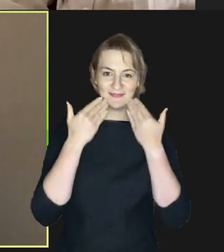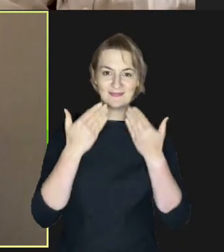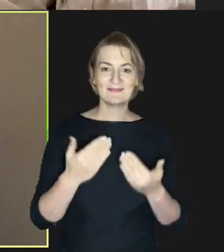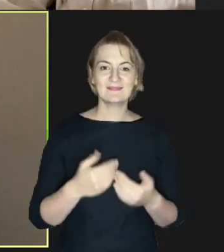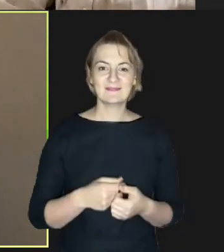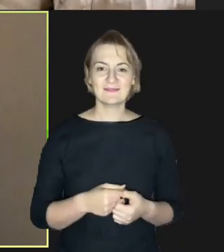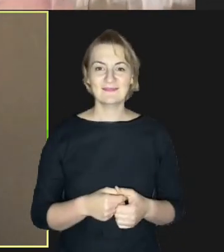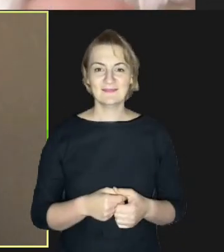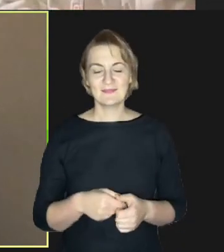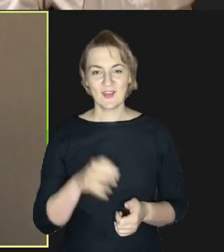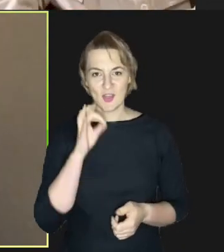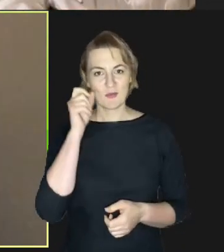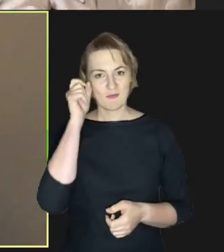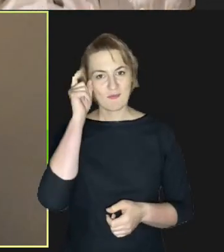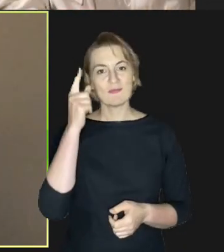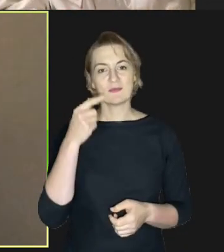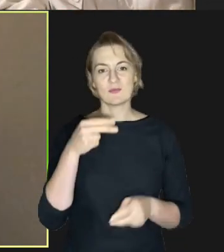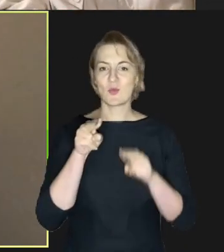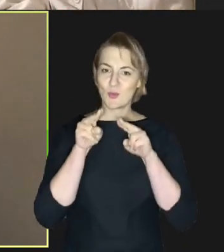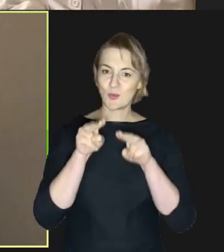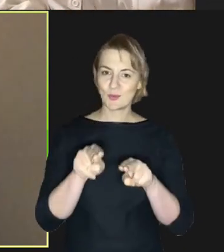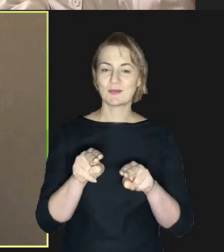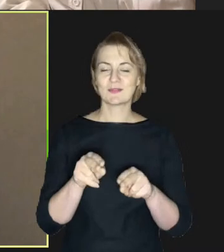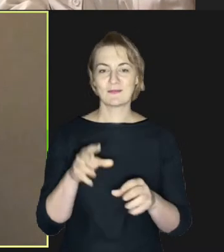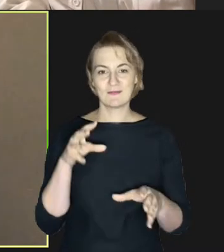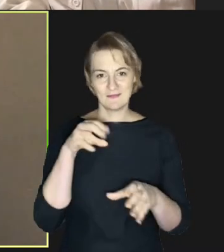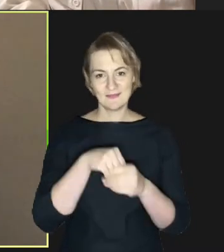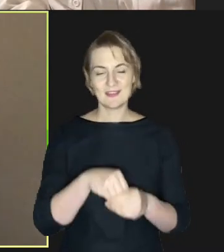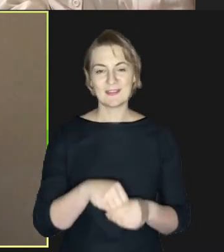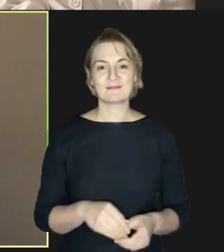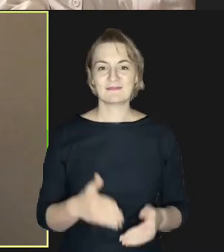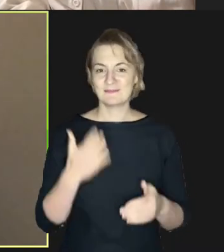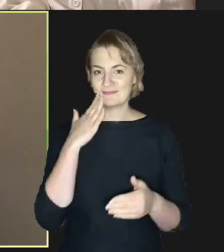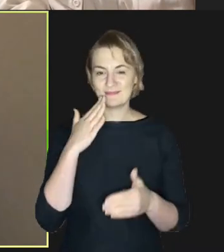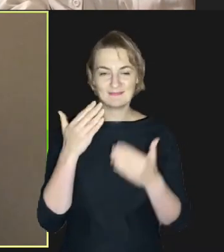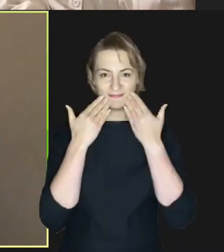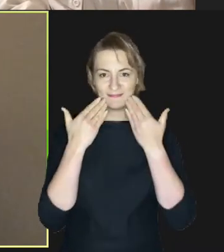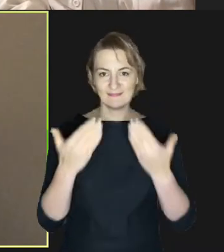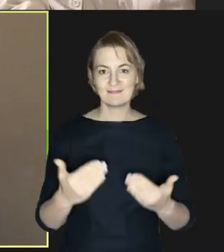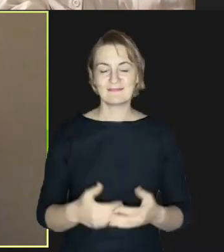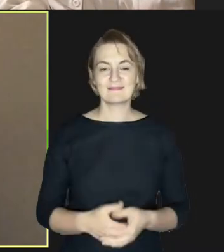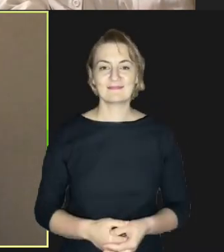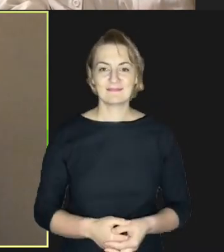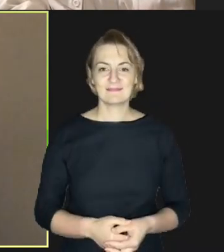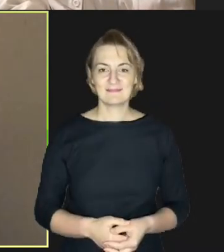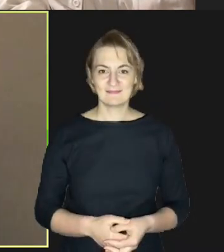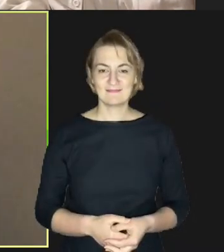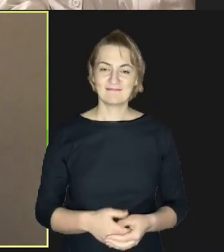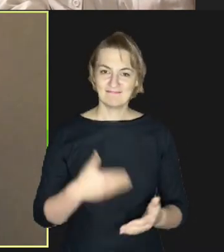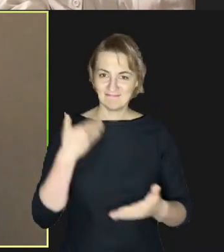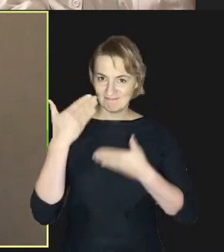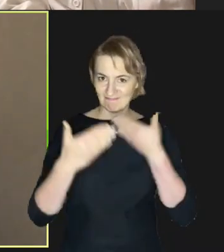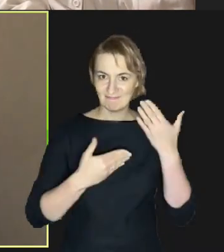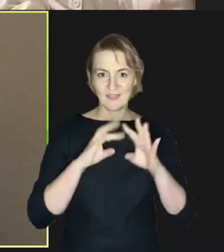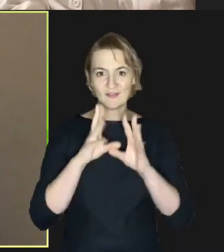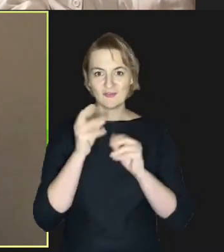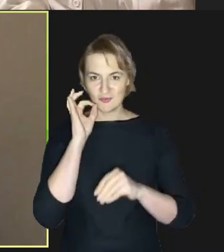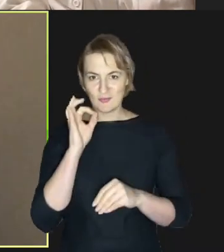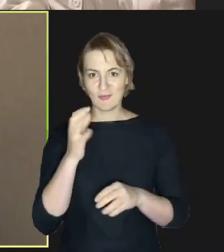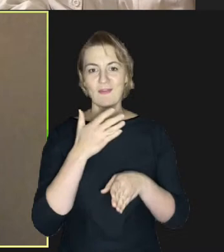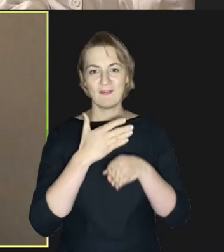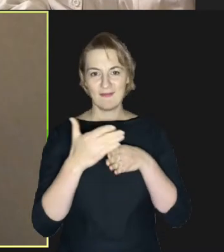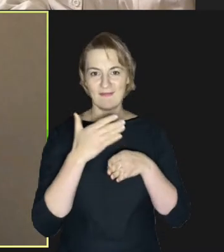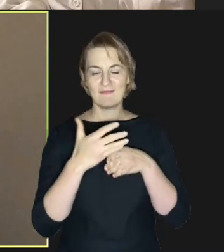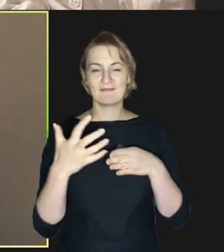w ogóle pomysł, żeby w tym uczestniczyć. Bardzo, bardzo dziękuję i wszystkiego dobrego na dalszą